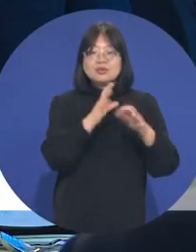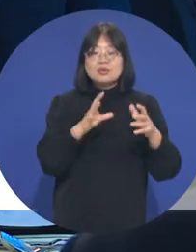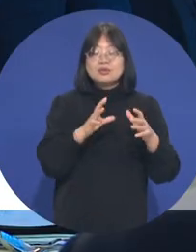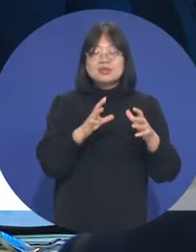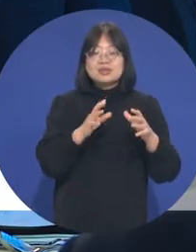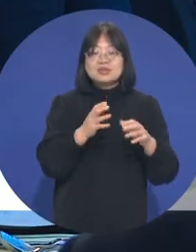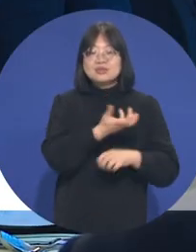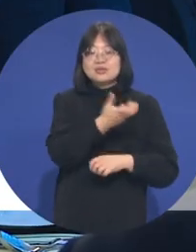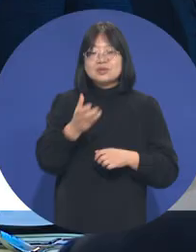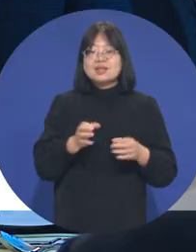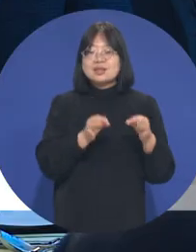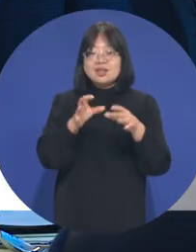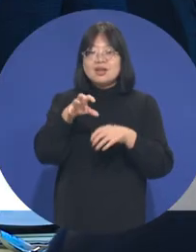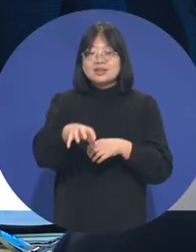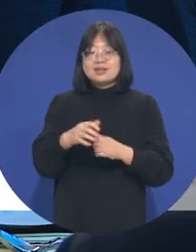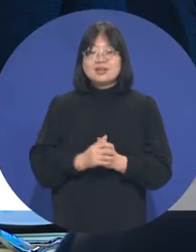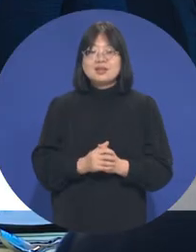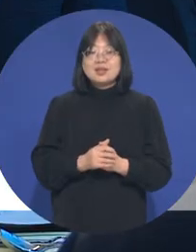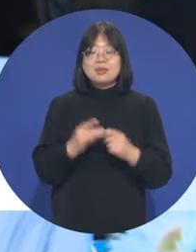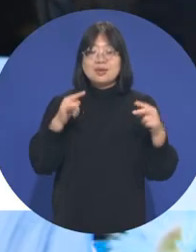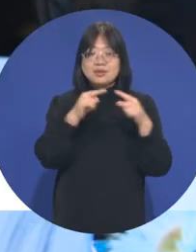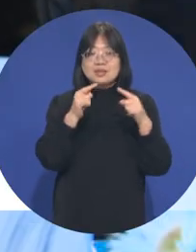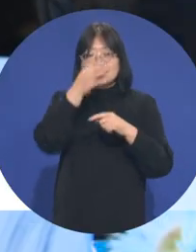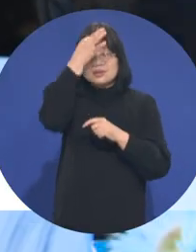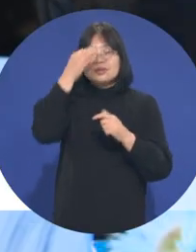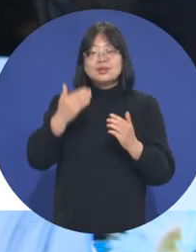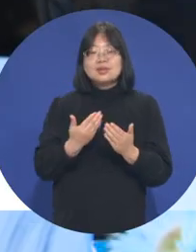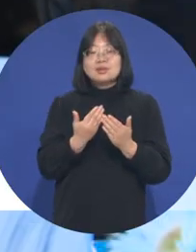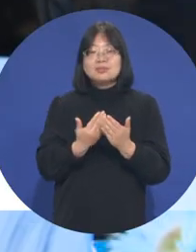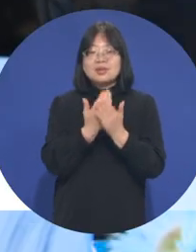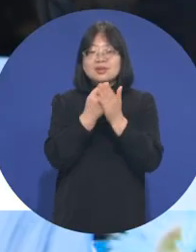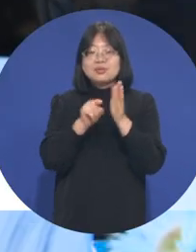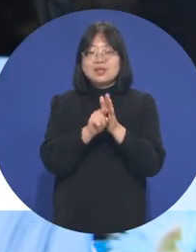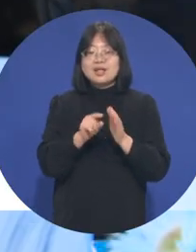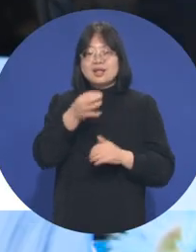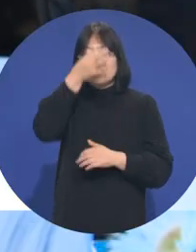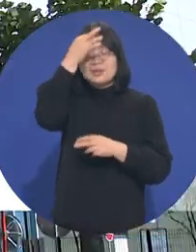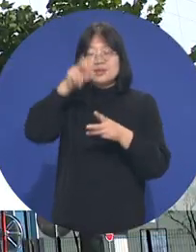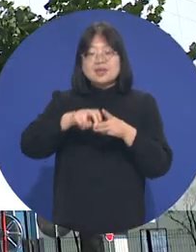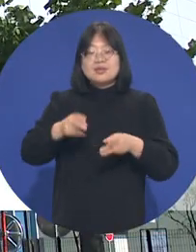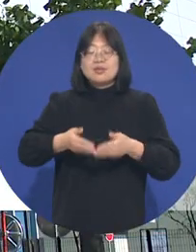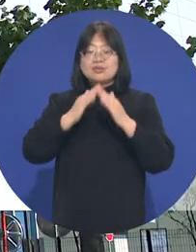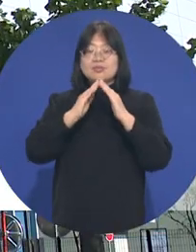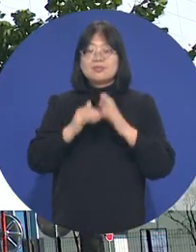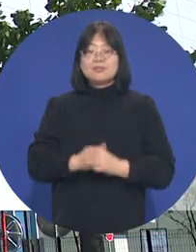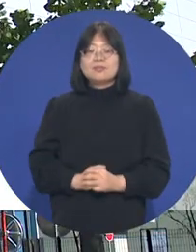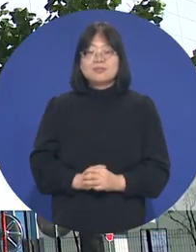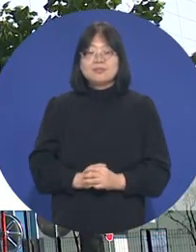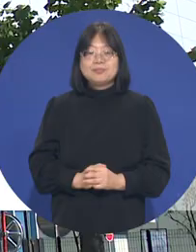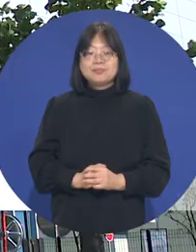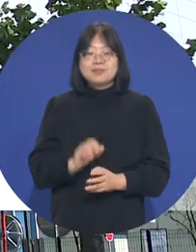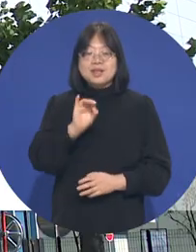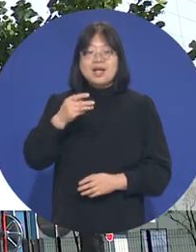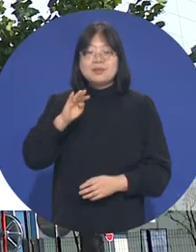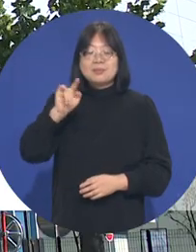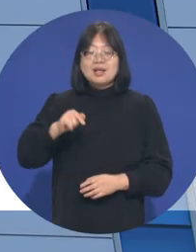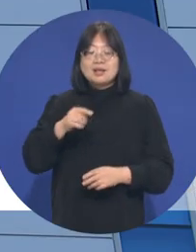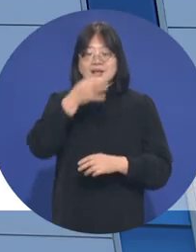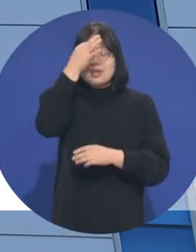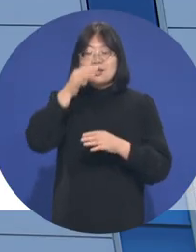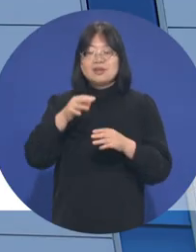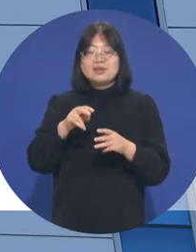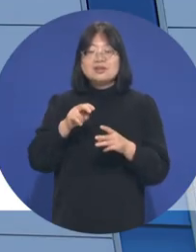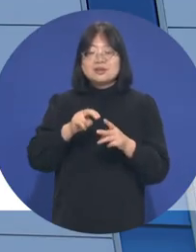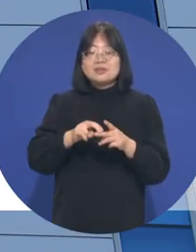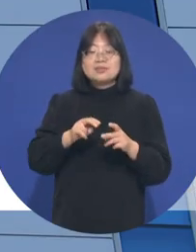기업 전용 임대단지에 반도체 제조장비 기술 개발을 위한 테크놀로지 센터를 준공했습니다. 알박 테크놀로지 센터